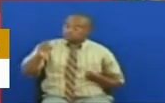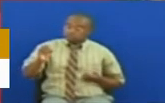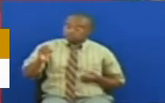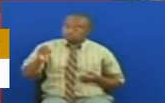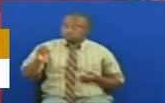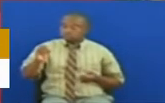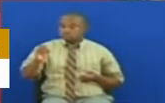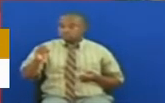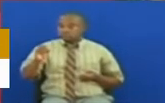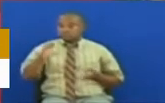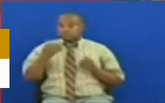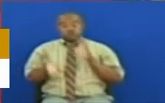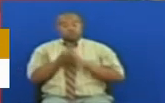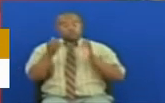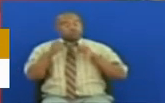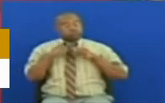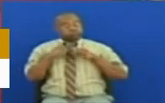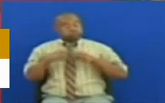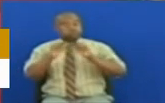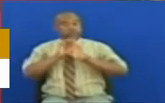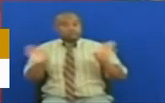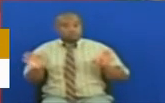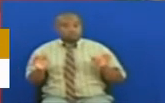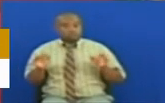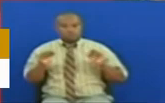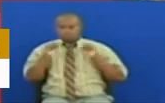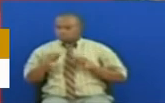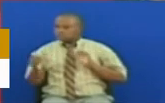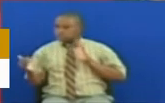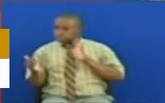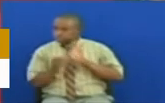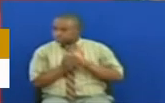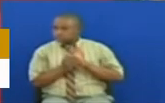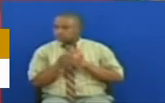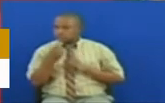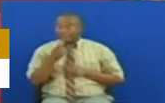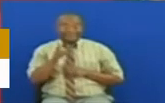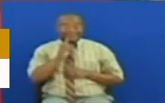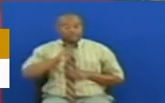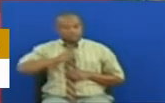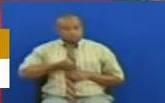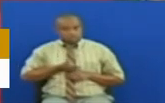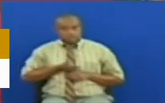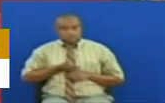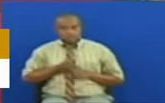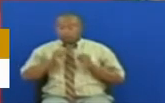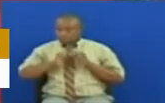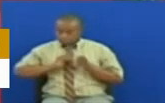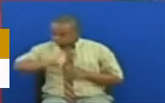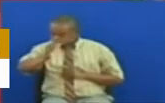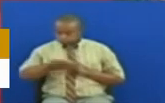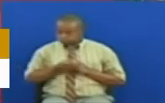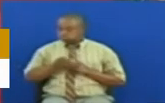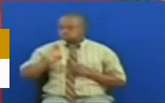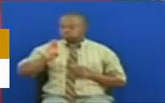Sasa tukishaanza utekelezaji wa hapa, sheria lazima ielekeze kila meli iliyochukua leseni irejeshe baggage.